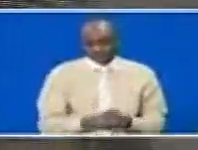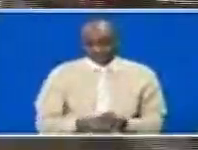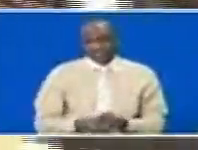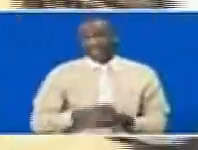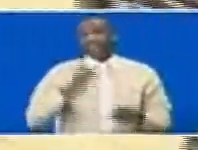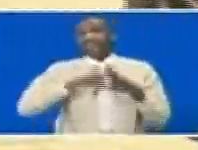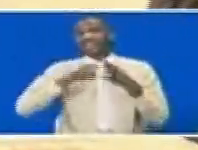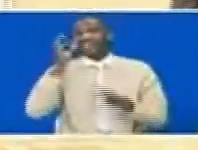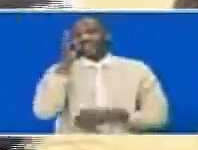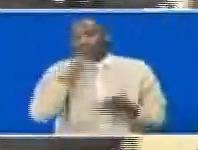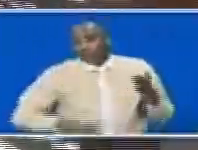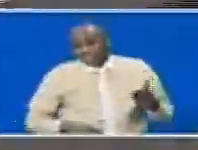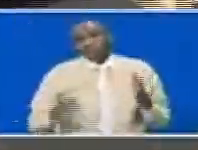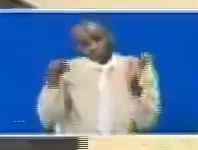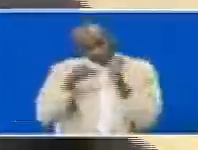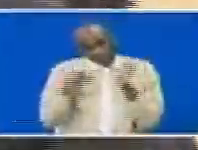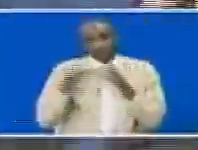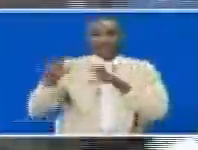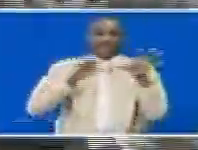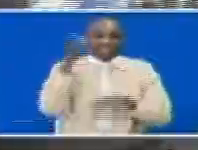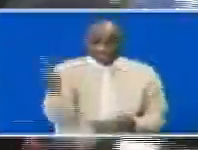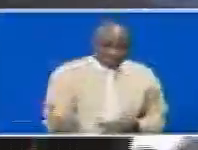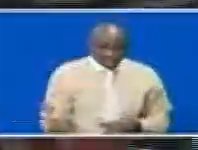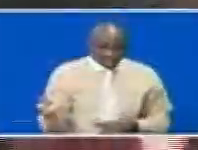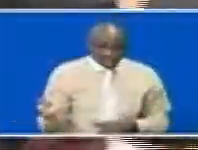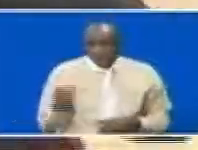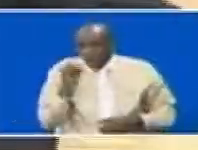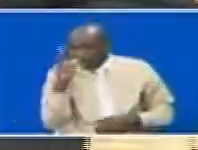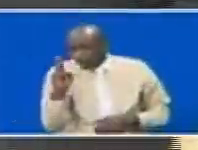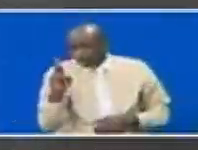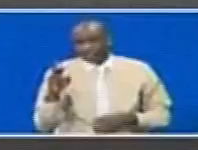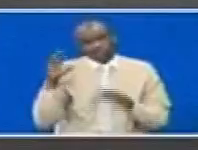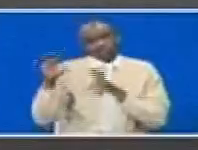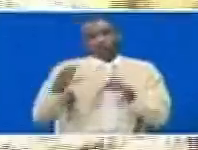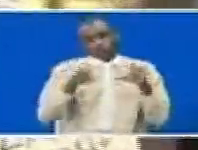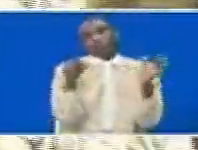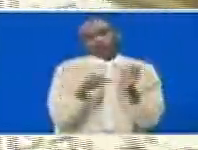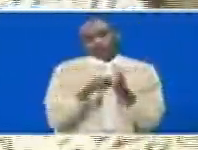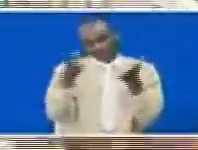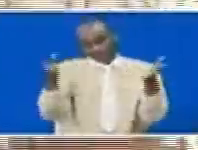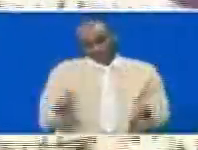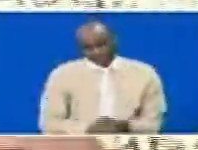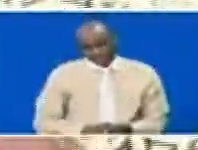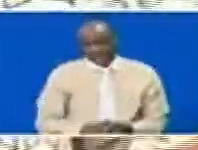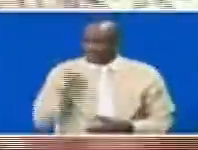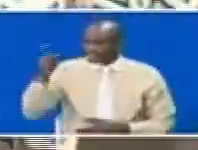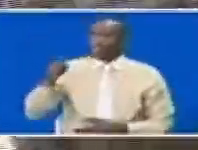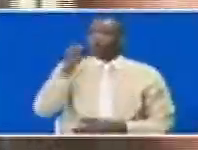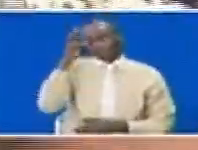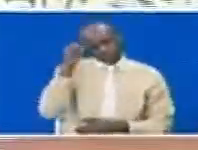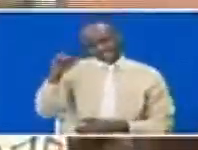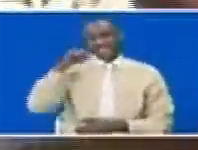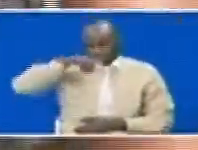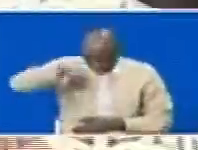Halafu Nyeri kulikuwa na mzozo wa soko, ama pengine sokomoko sokoni. Huyo Mwangi ndiye